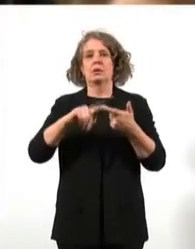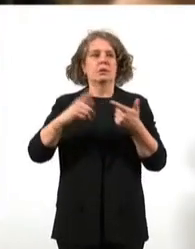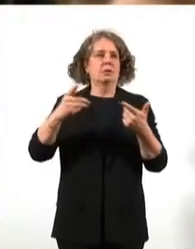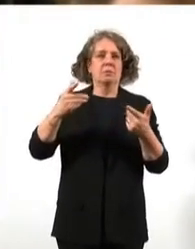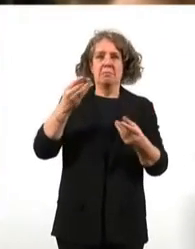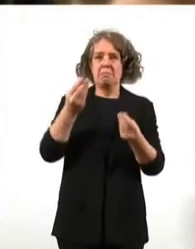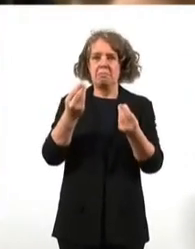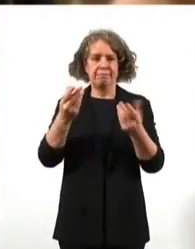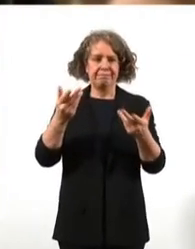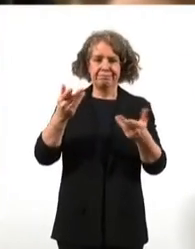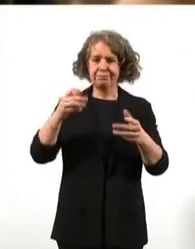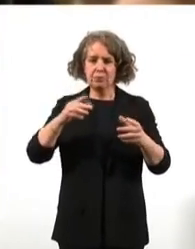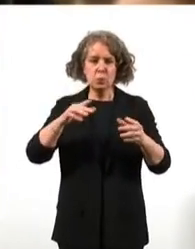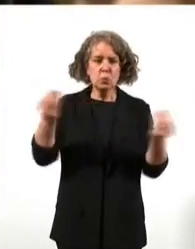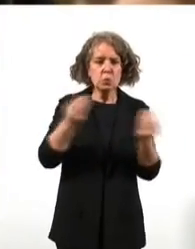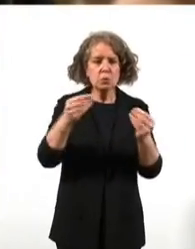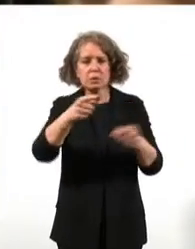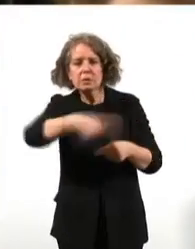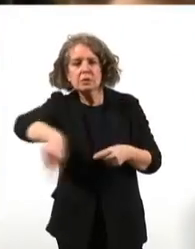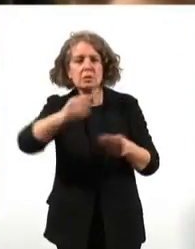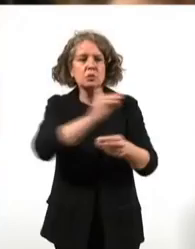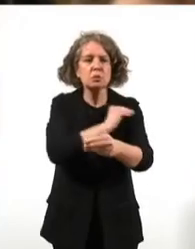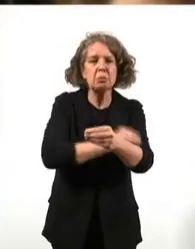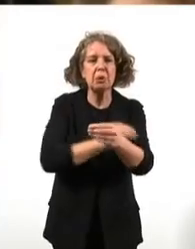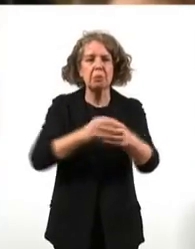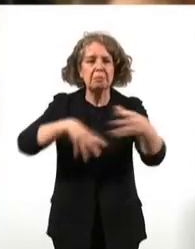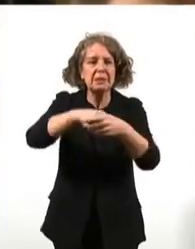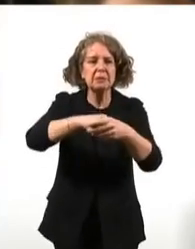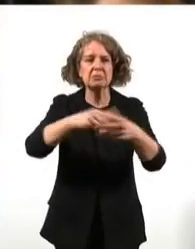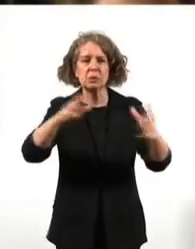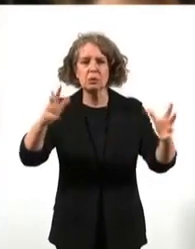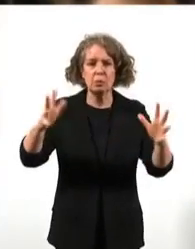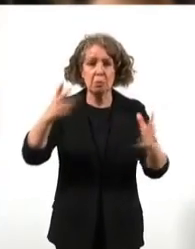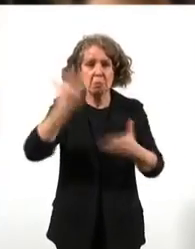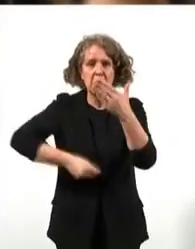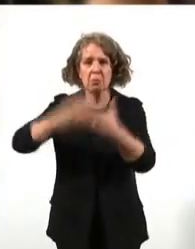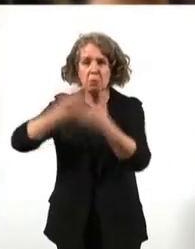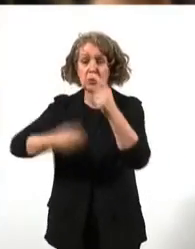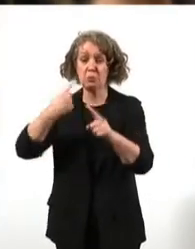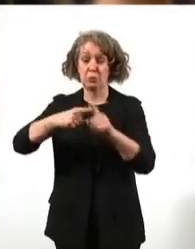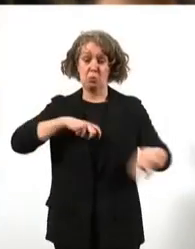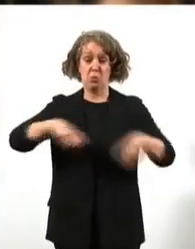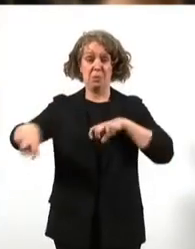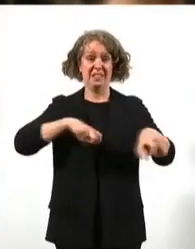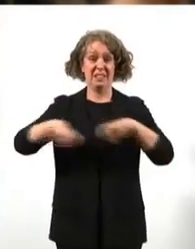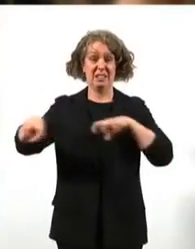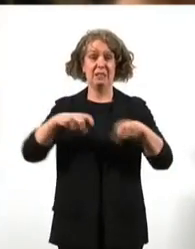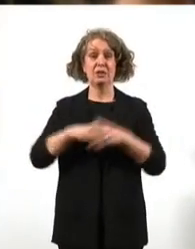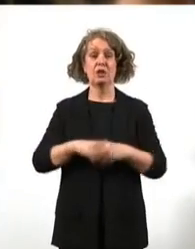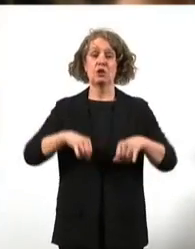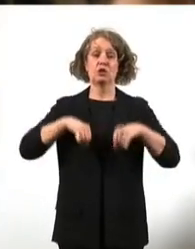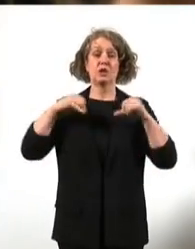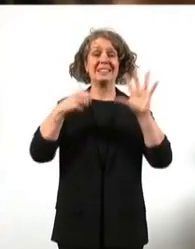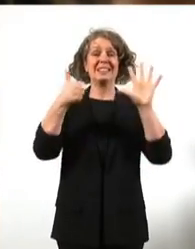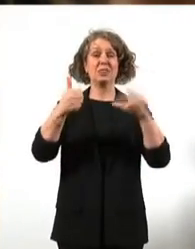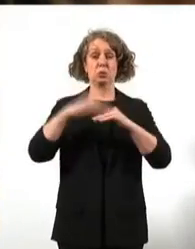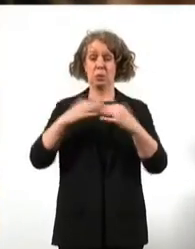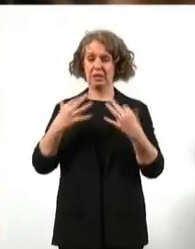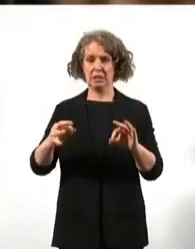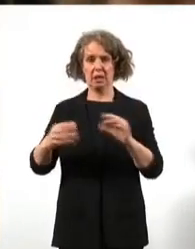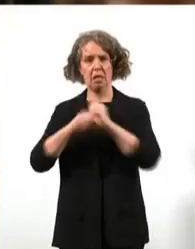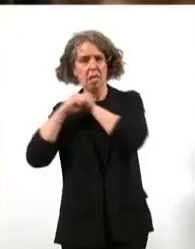les matériaux sportifs pour pouvoir faire ces sports-là. Et c'est aussi directement lié à la mobilité. 6 jeunes sur 10 ont des contraintes de